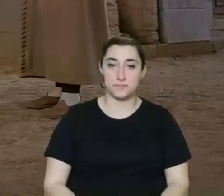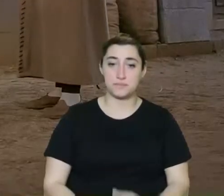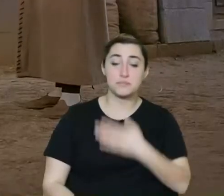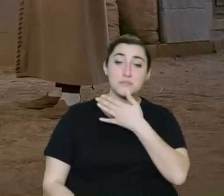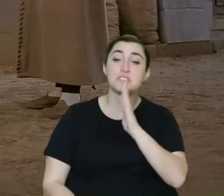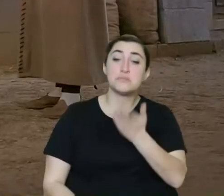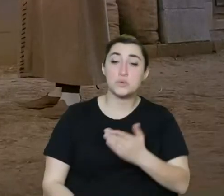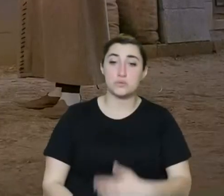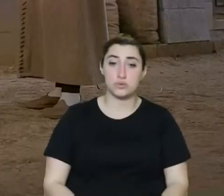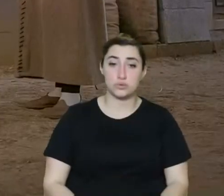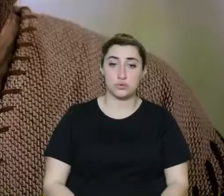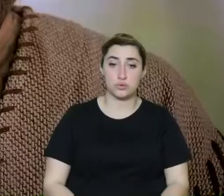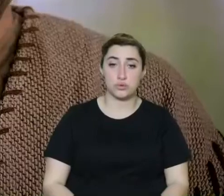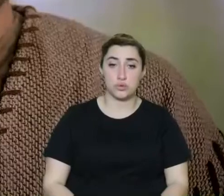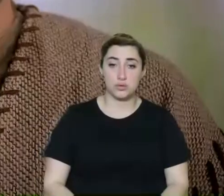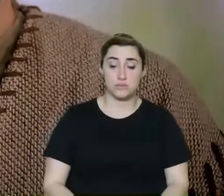Bilmez misiniz?